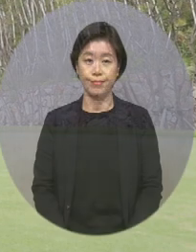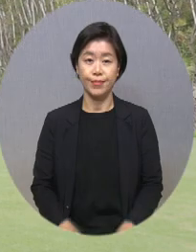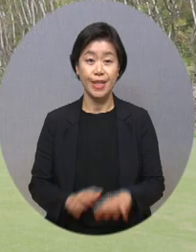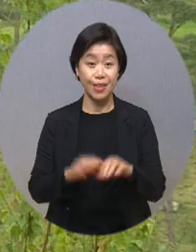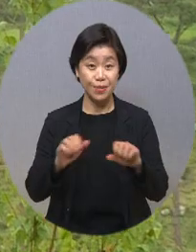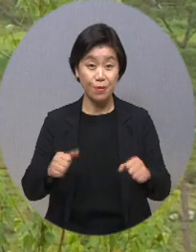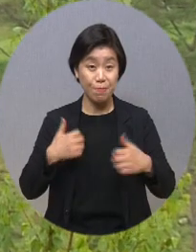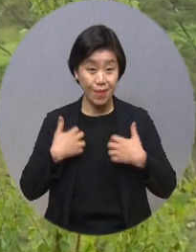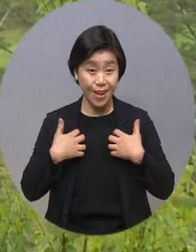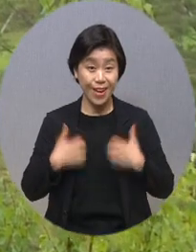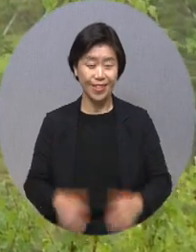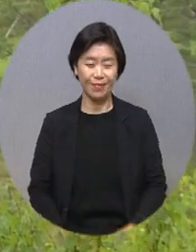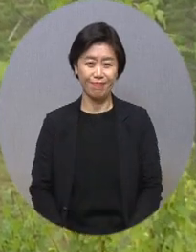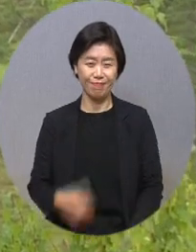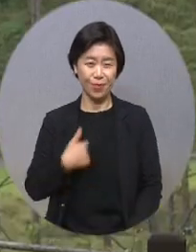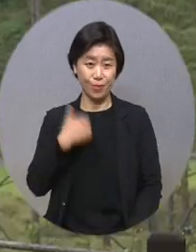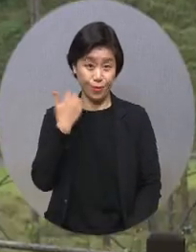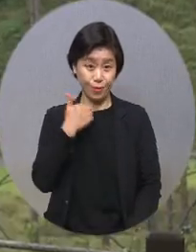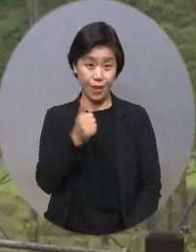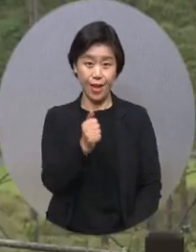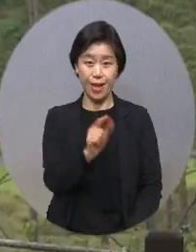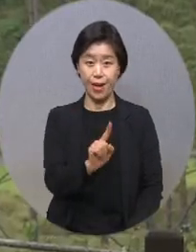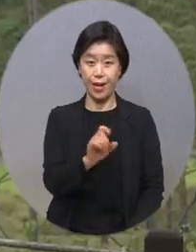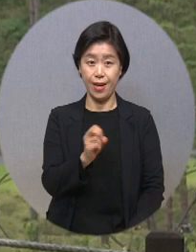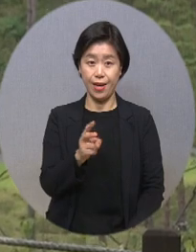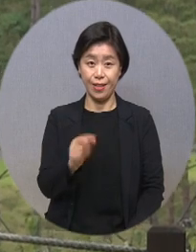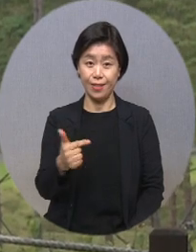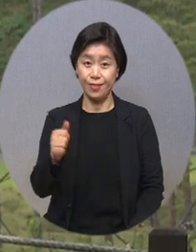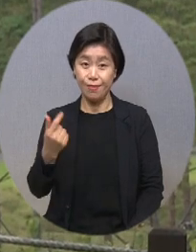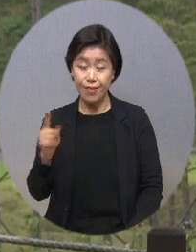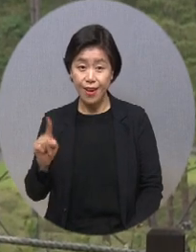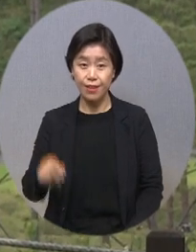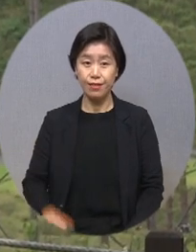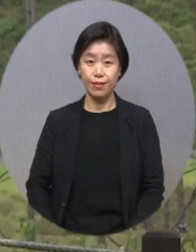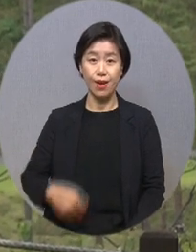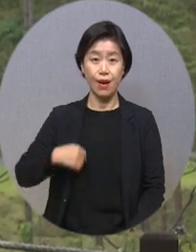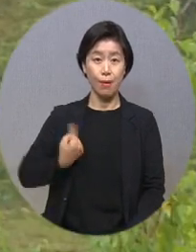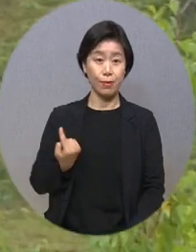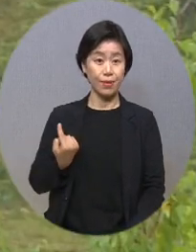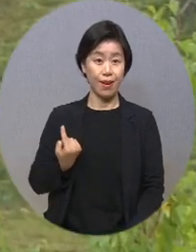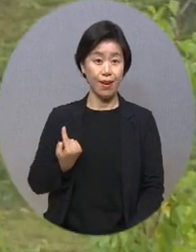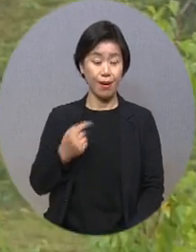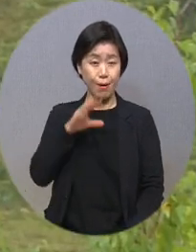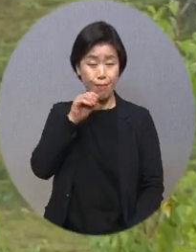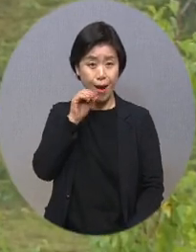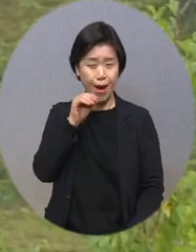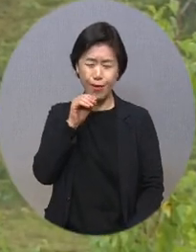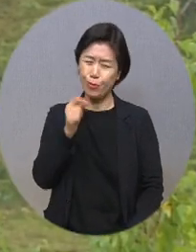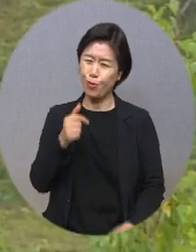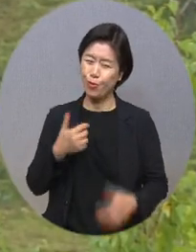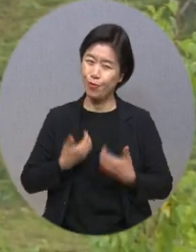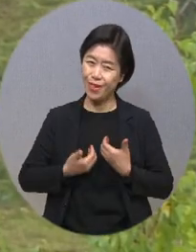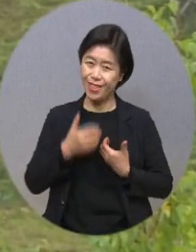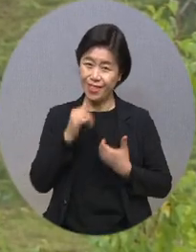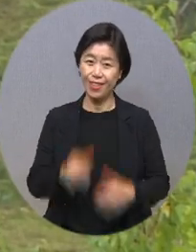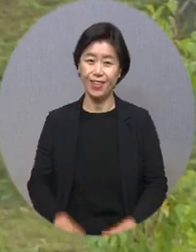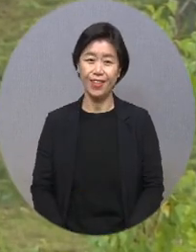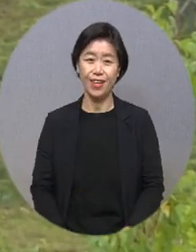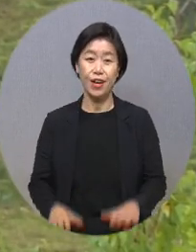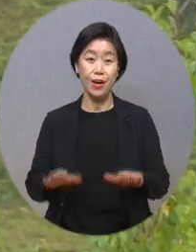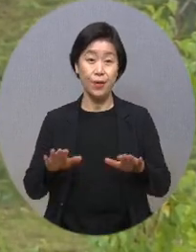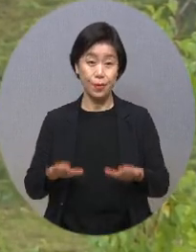반갑습니다, 여러분. 하연아입니다. 오늘도 혼자라서 인사말이 어색하죠? 오늘은 저희 인스타